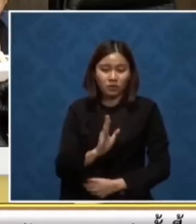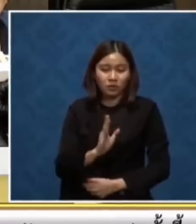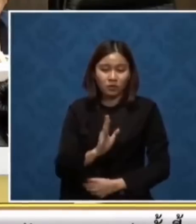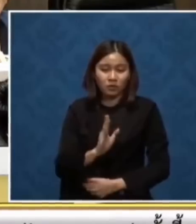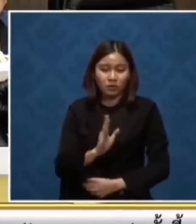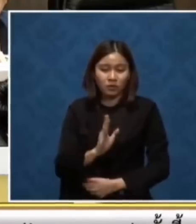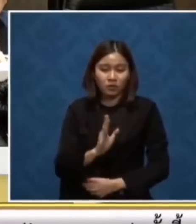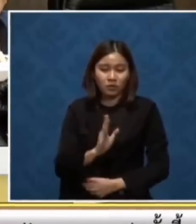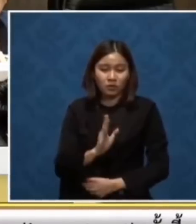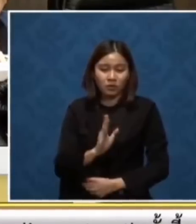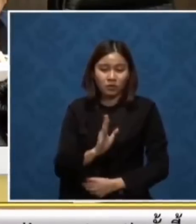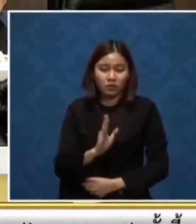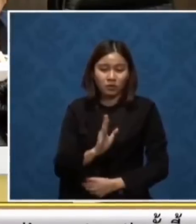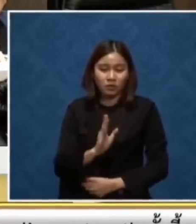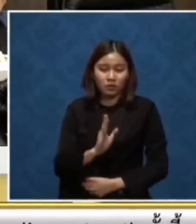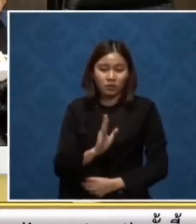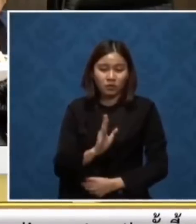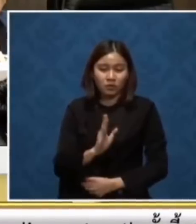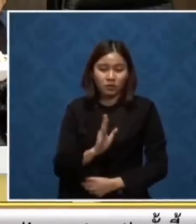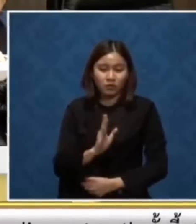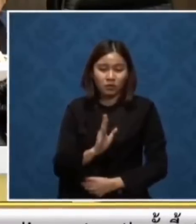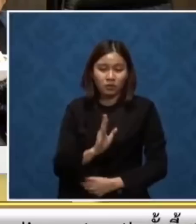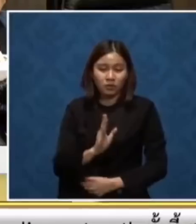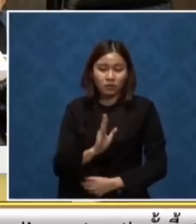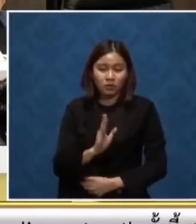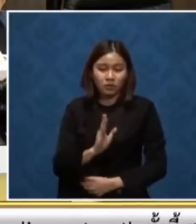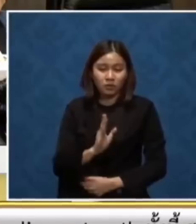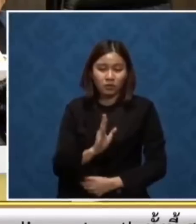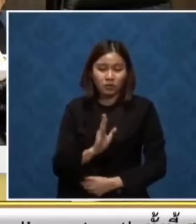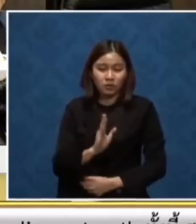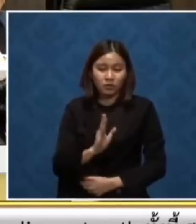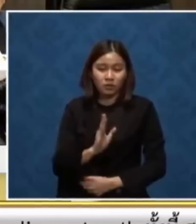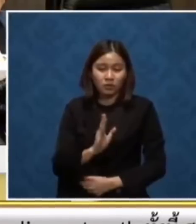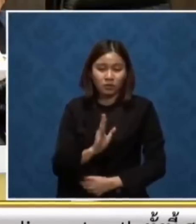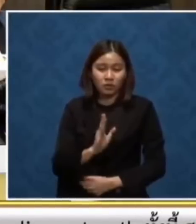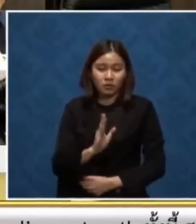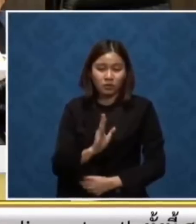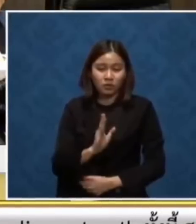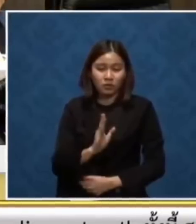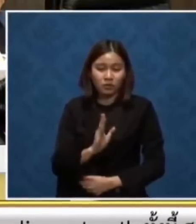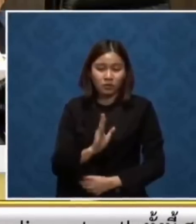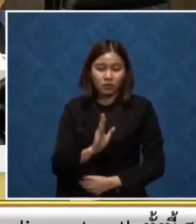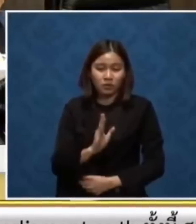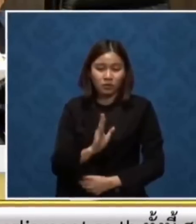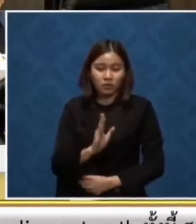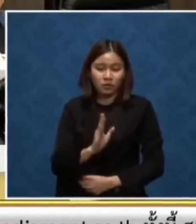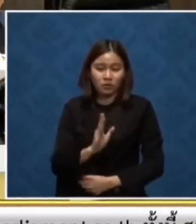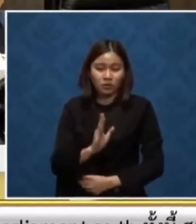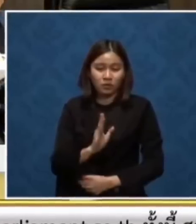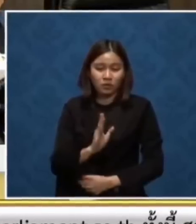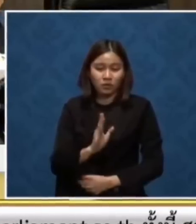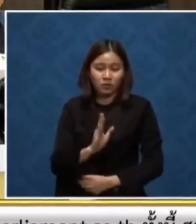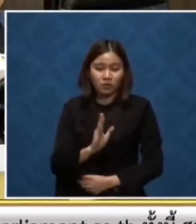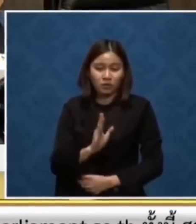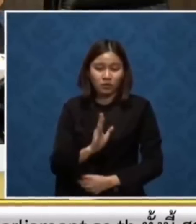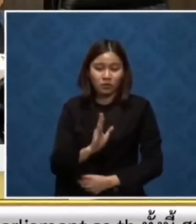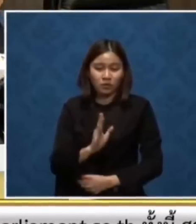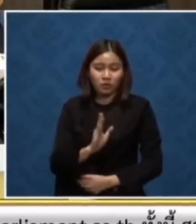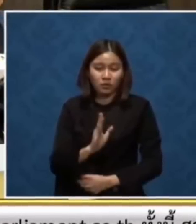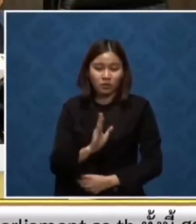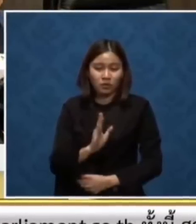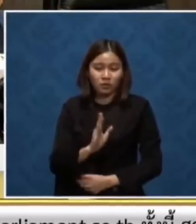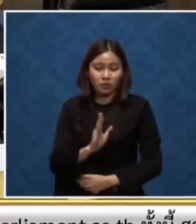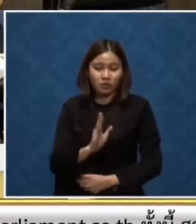ครับผมอยากย้ำให้กกพ.ที่นั่งฟังตรงนี้และผมพูดแทนใจประชาชนทั้งประเท